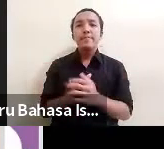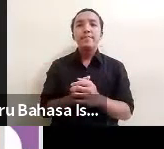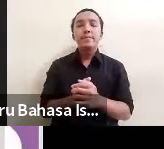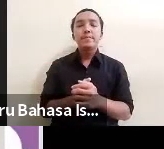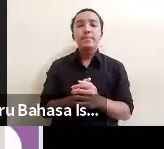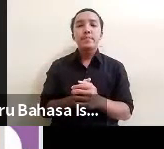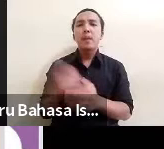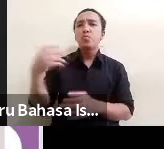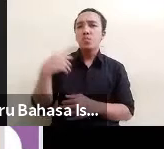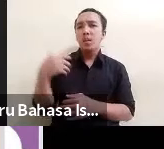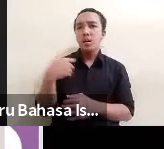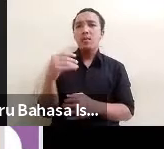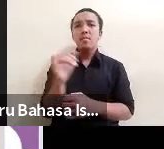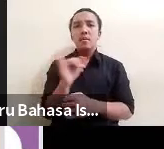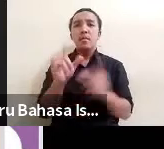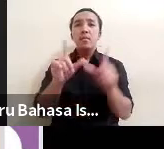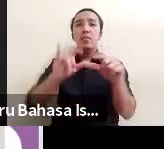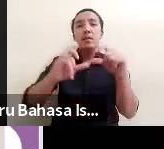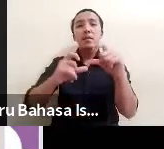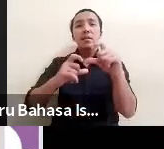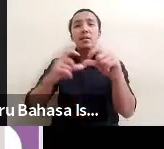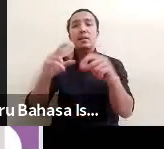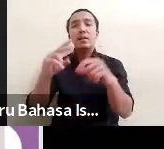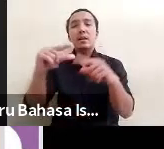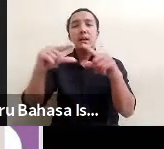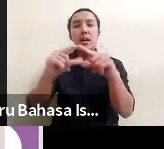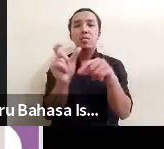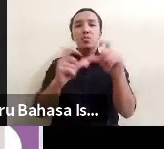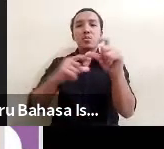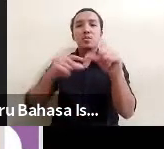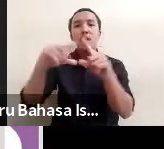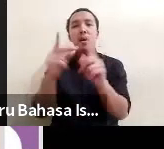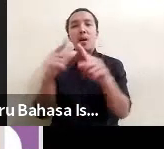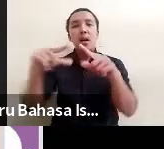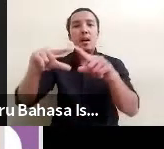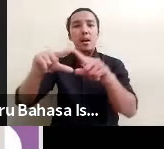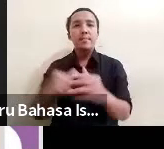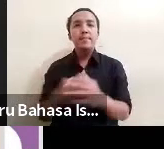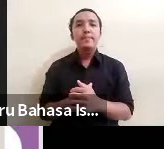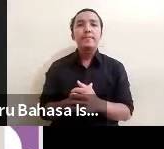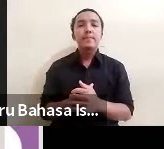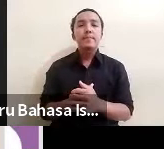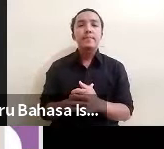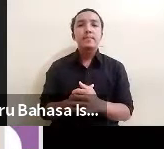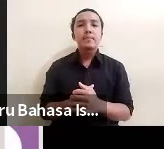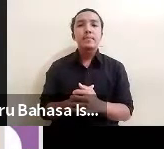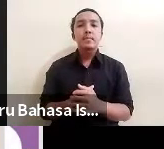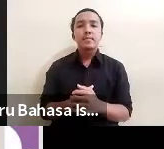punya berwirausaha sendiri dan sebagainya. Itu